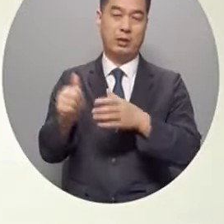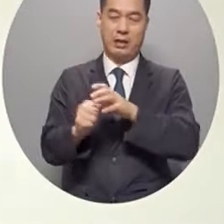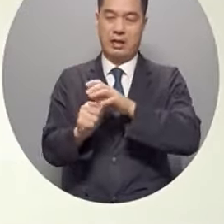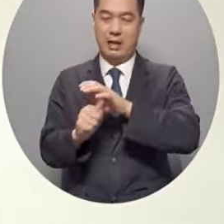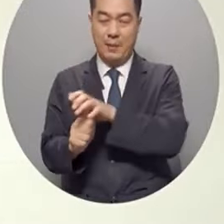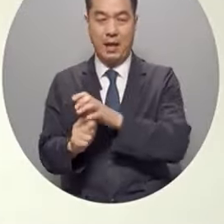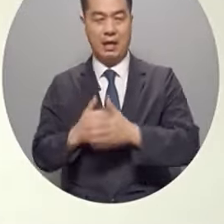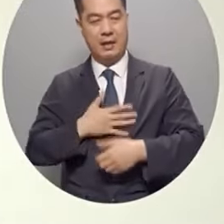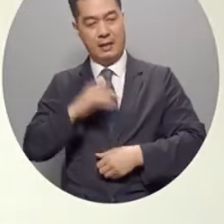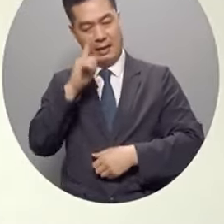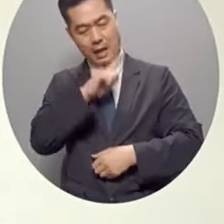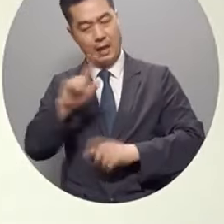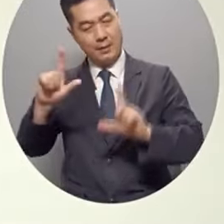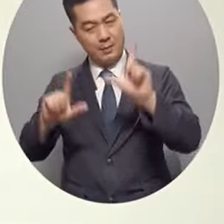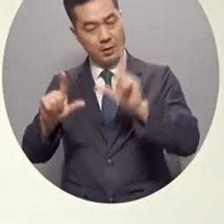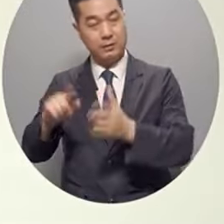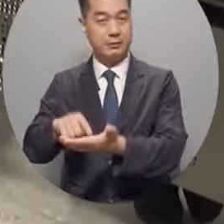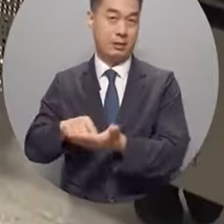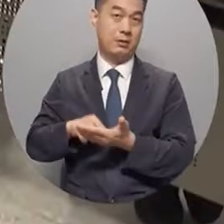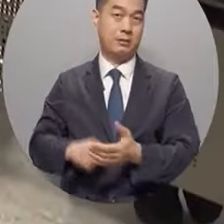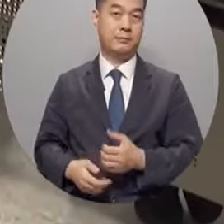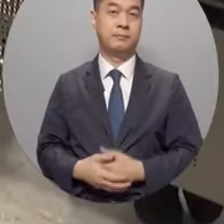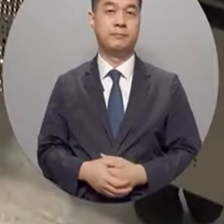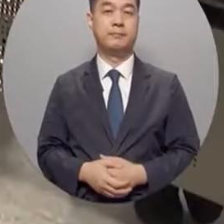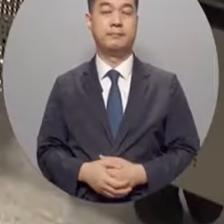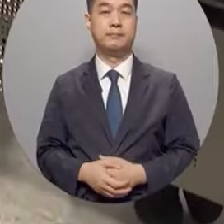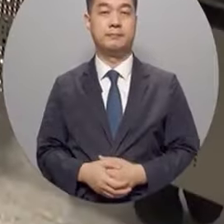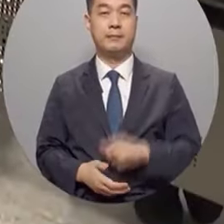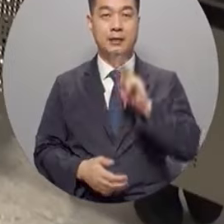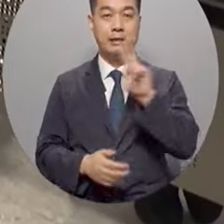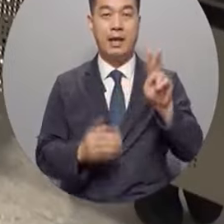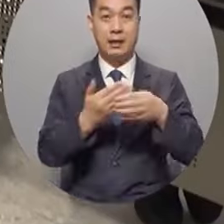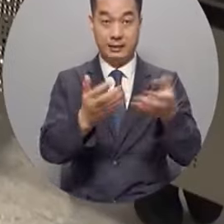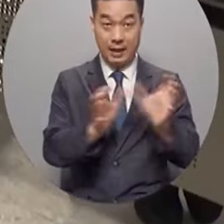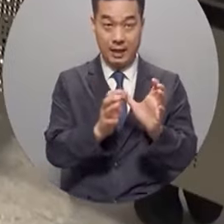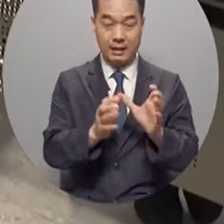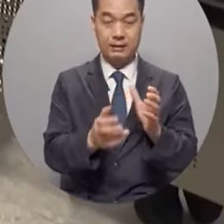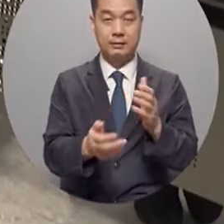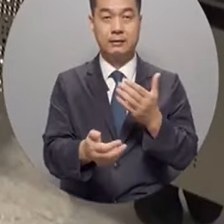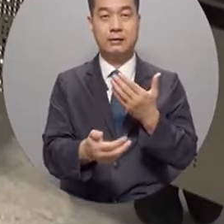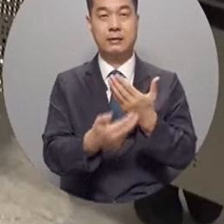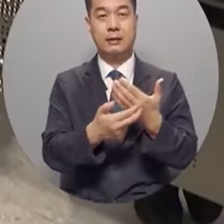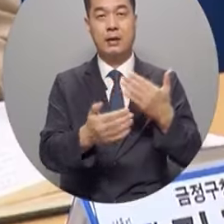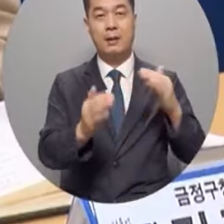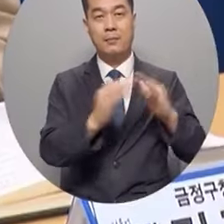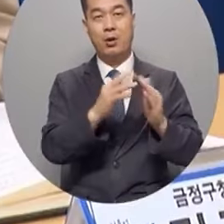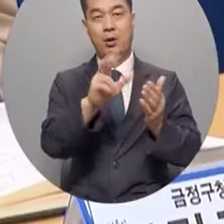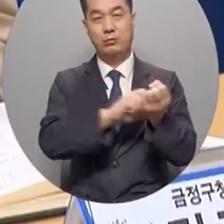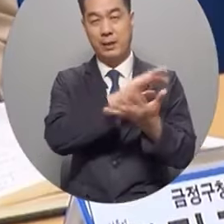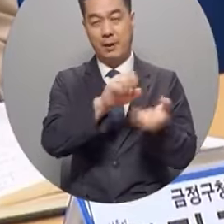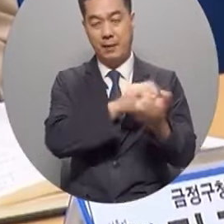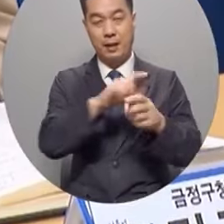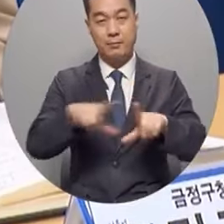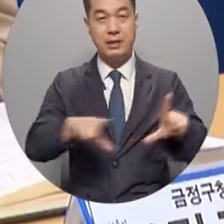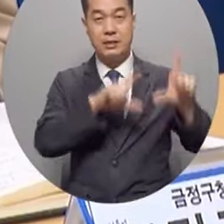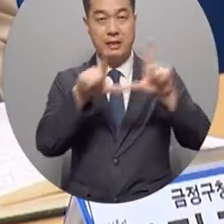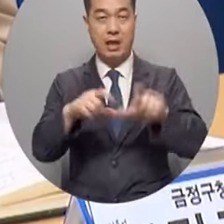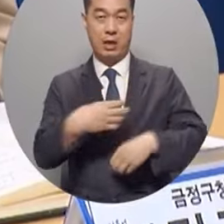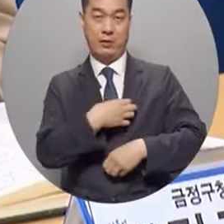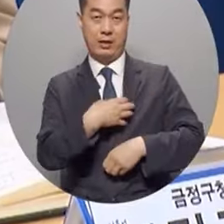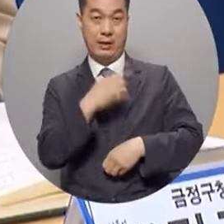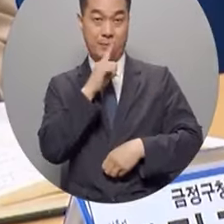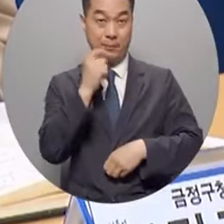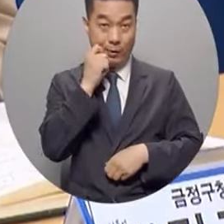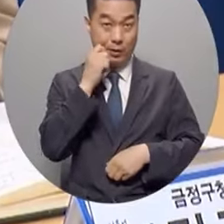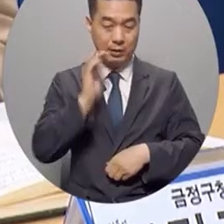불쾌한 반응도 나온 것으로 전해졌습니다 야당은 의료 대란과 민생 위기는 말도 못 꺼내면서 고기는 왜 먹은 거냐며